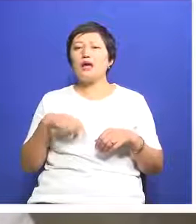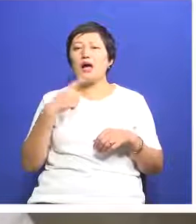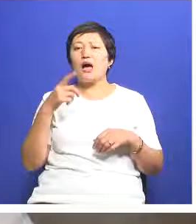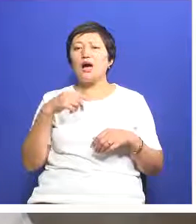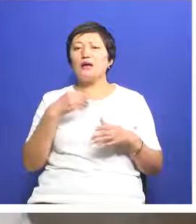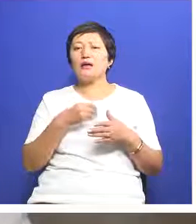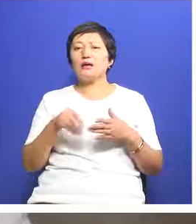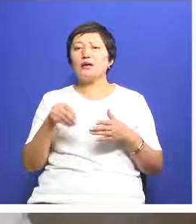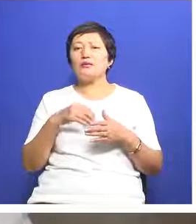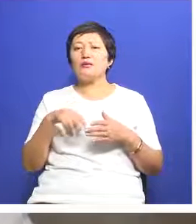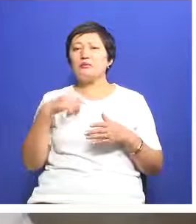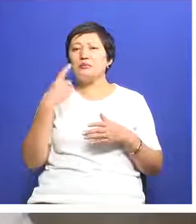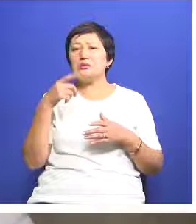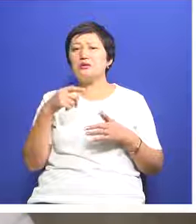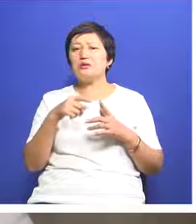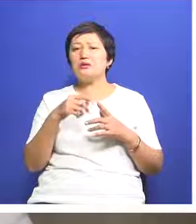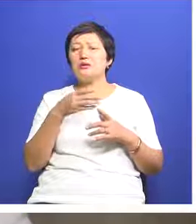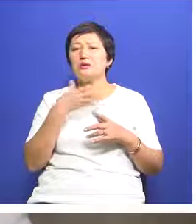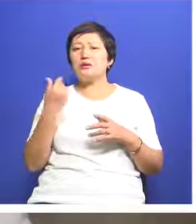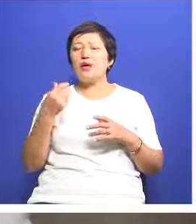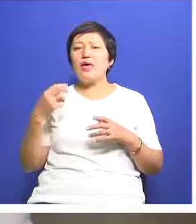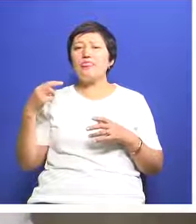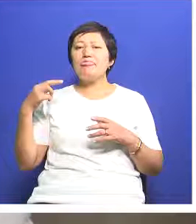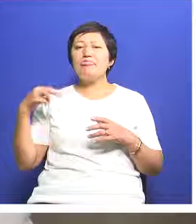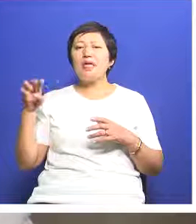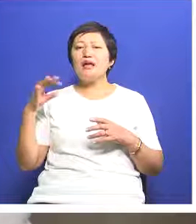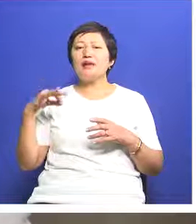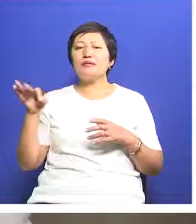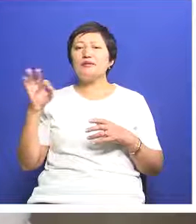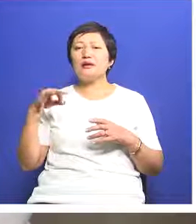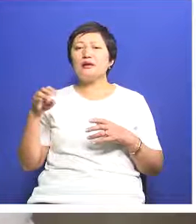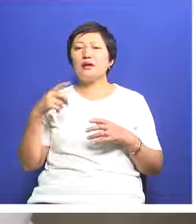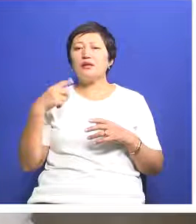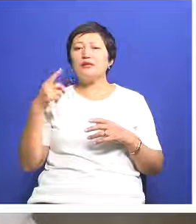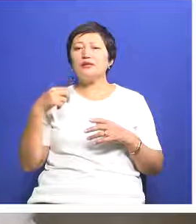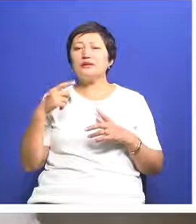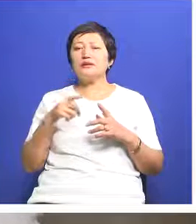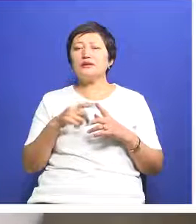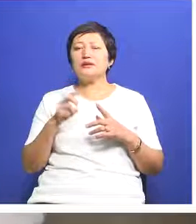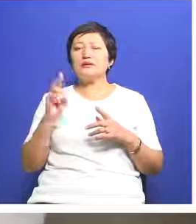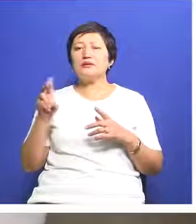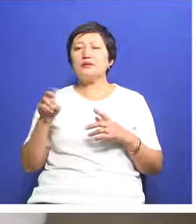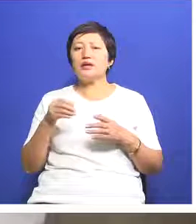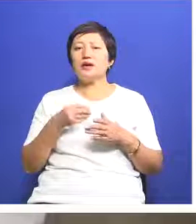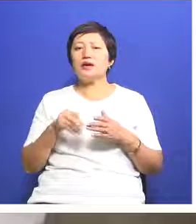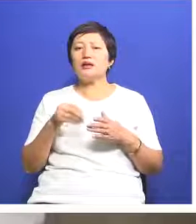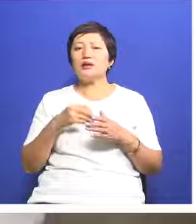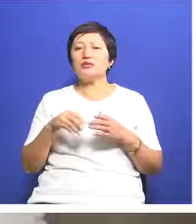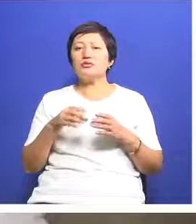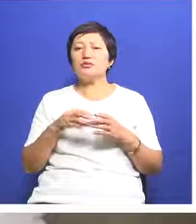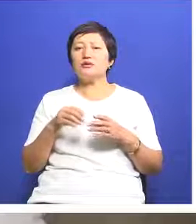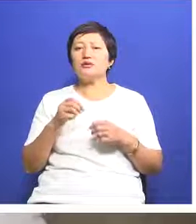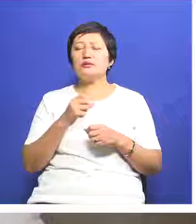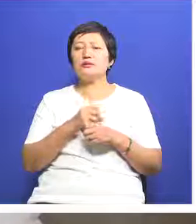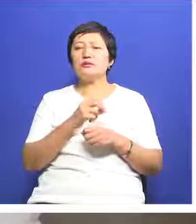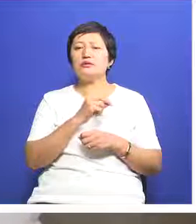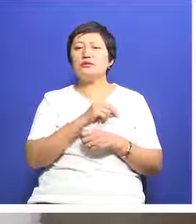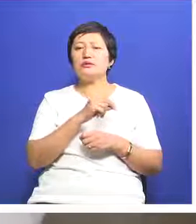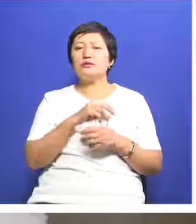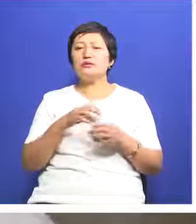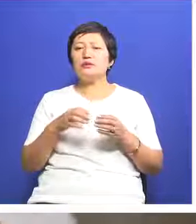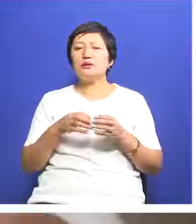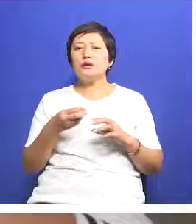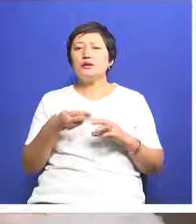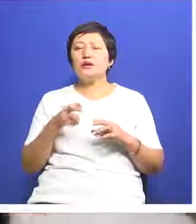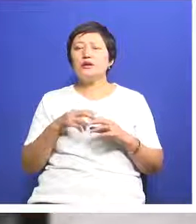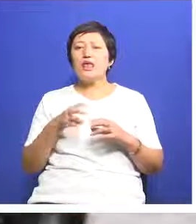menki dürüs emes pa? Ökümetten emes, tariptan alıp atır go. Ya, kimden alsa da olar aylıkla jumıs istep atır, dürüs pa? Karapayım halıkta